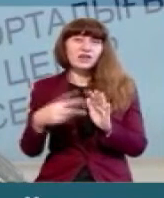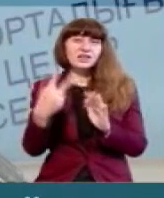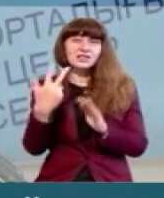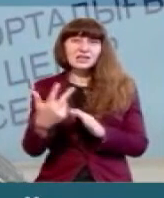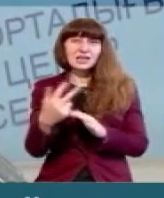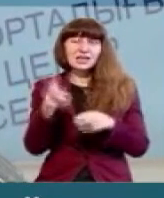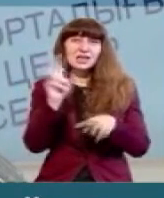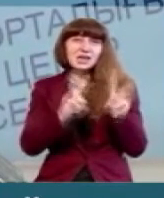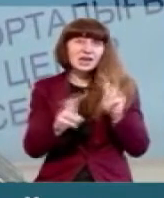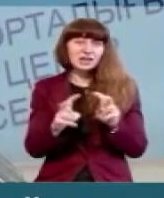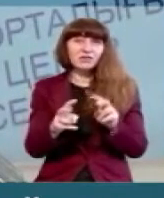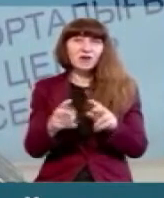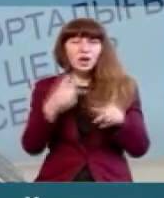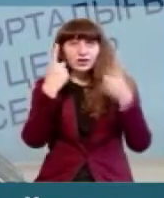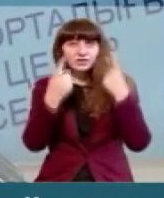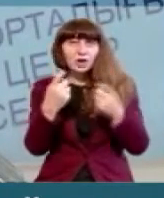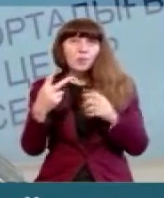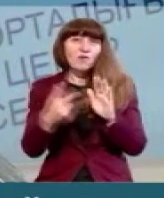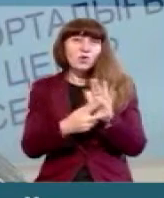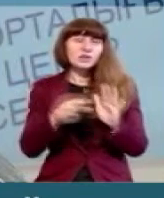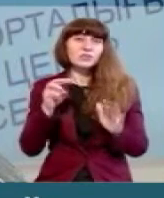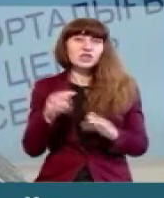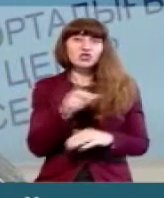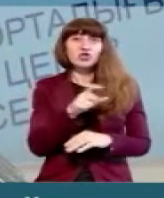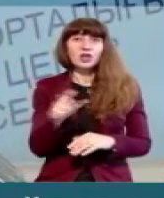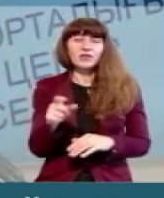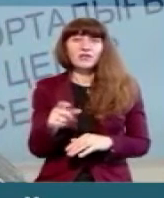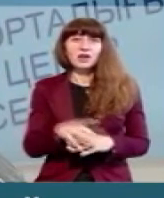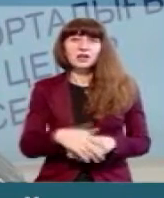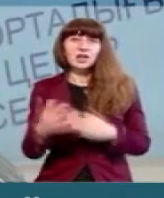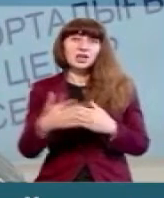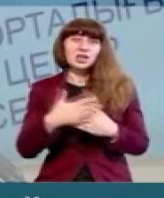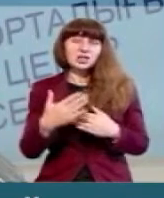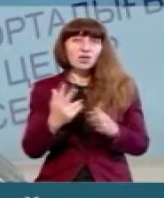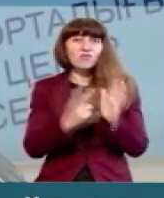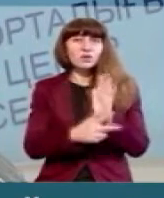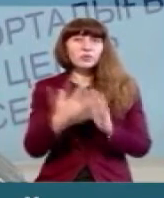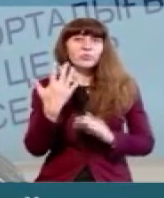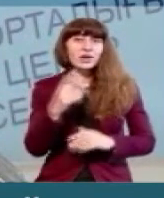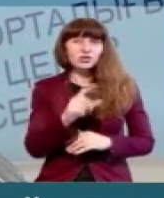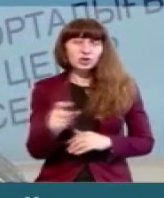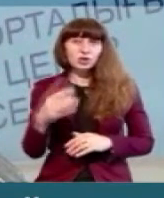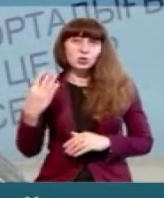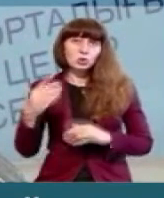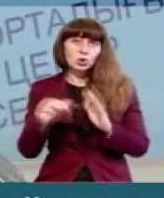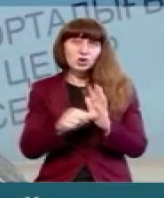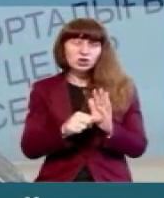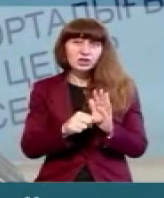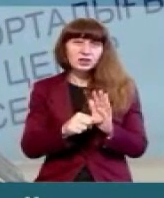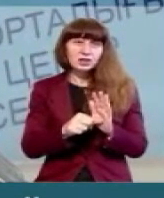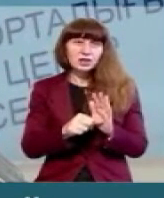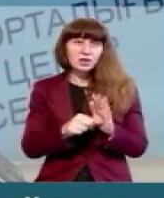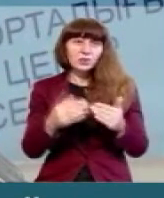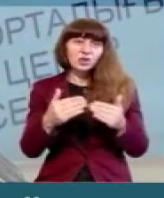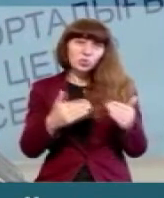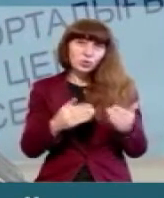Проинструктировано свыше 7000 человек. К административной ответственности привлечено 85 лиц. 46, из них